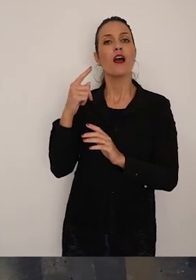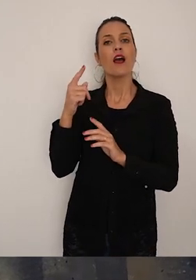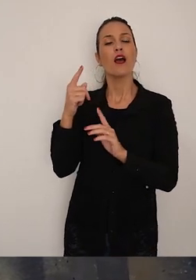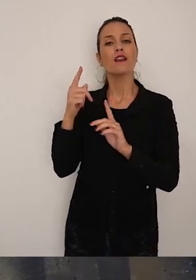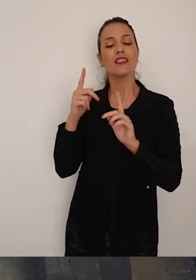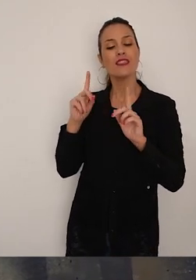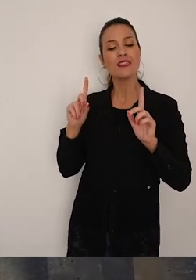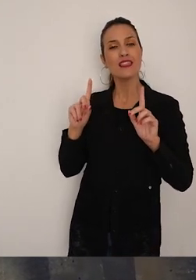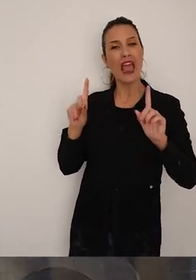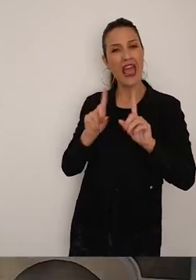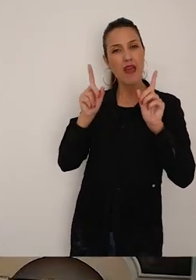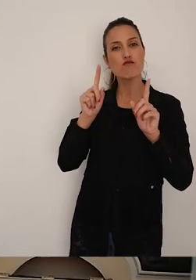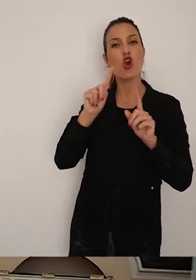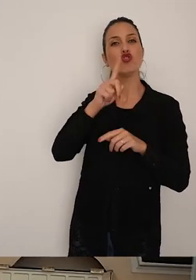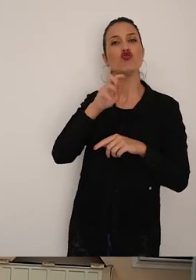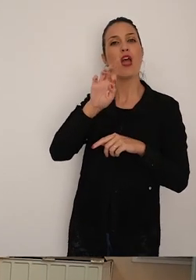di Gerusalemme.